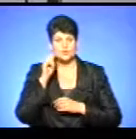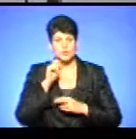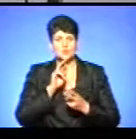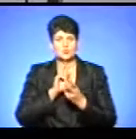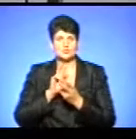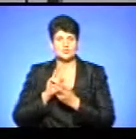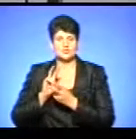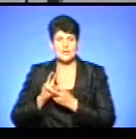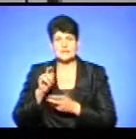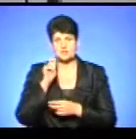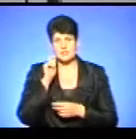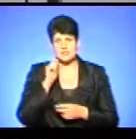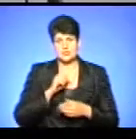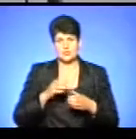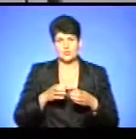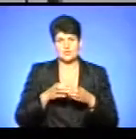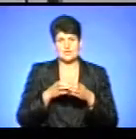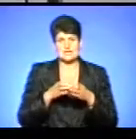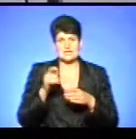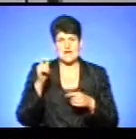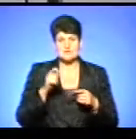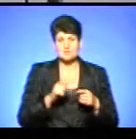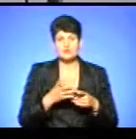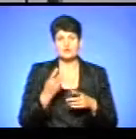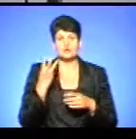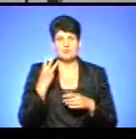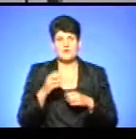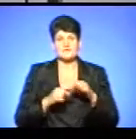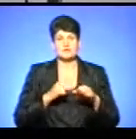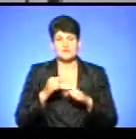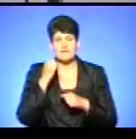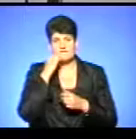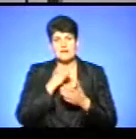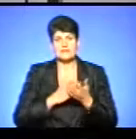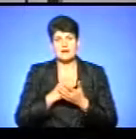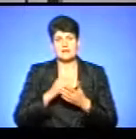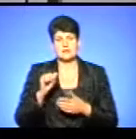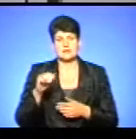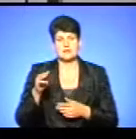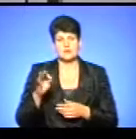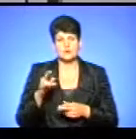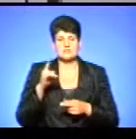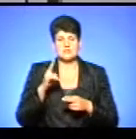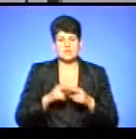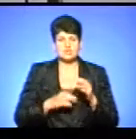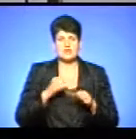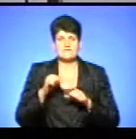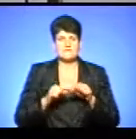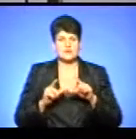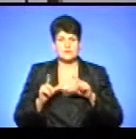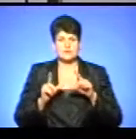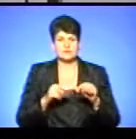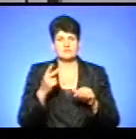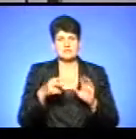зустрічаючись з українською діаспорою. Зазначимо, троє велосипедистів – ветерани АТО. Завершили велопробіг Чумацький шлях